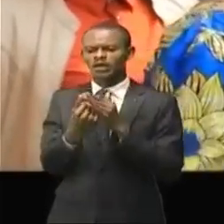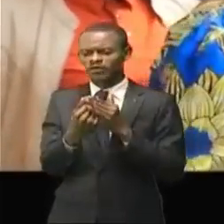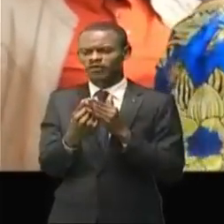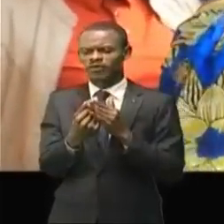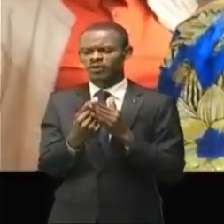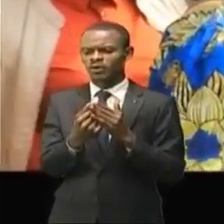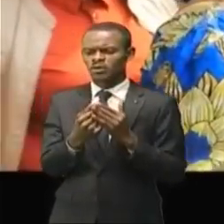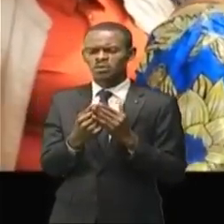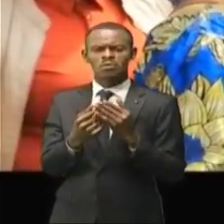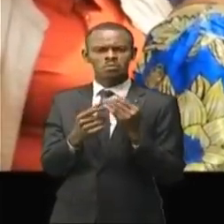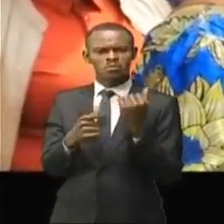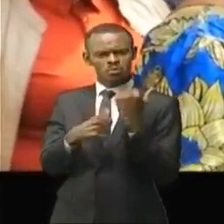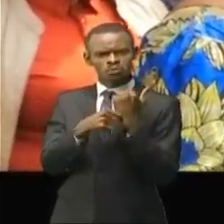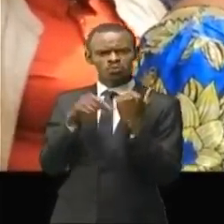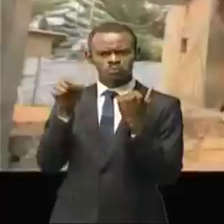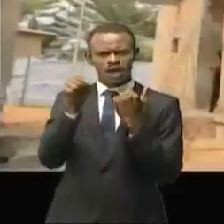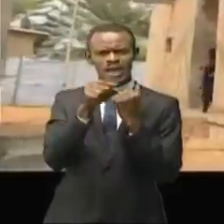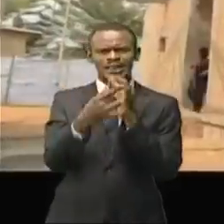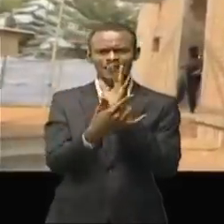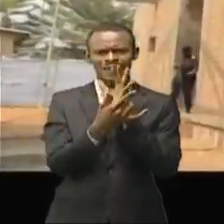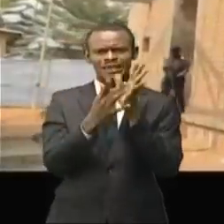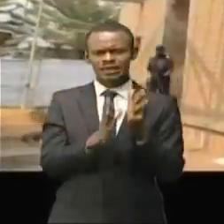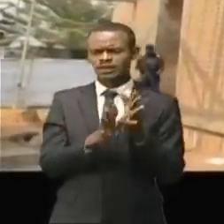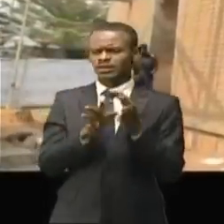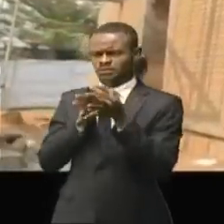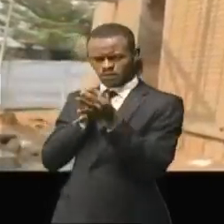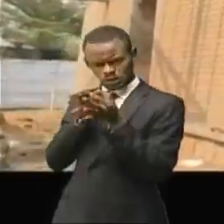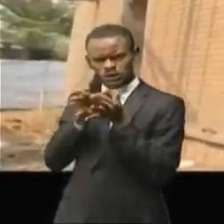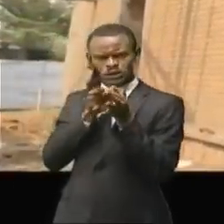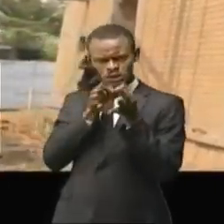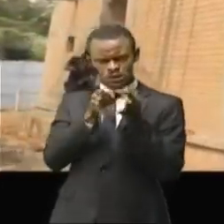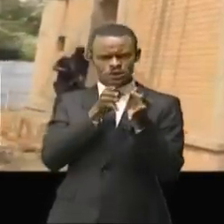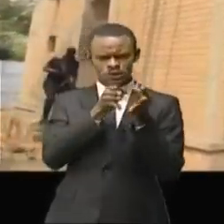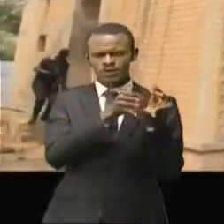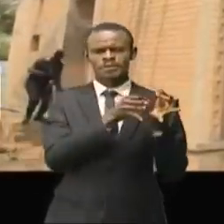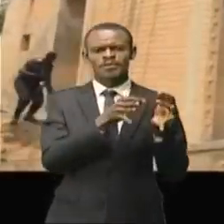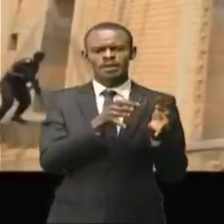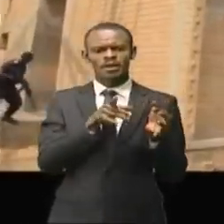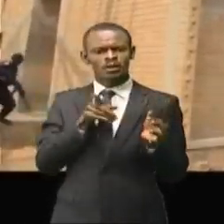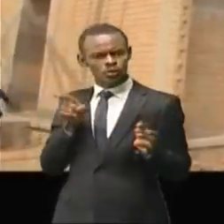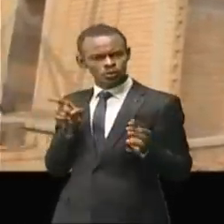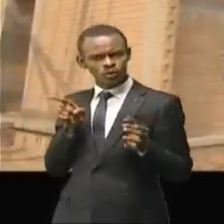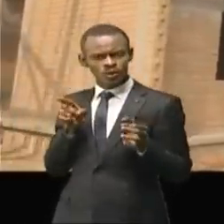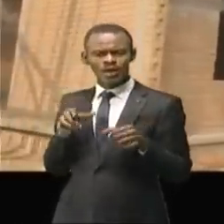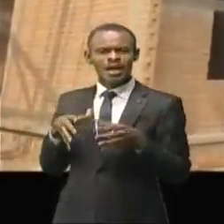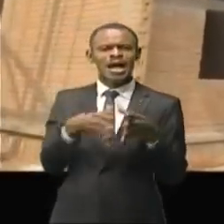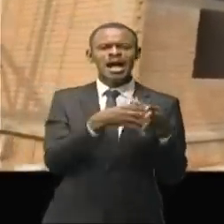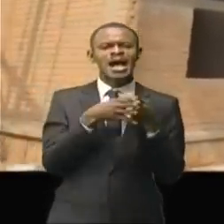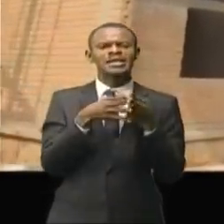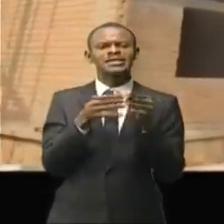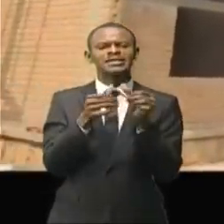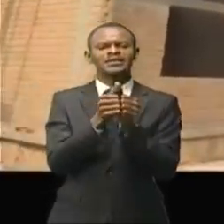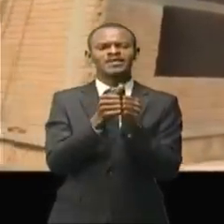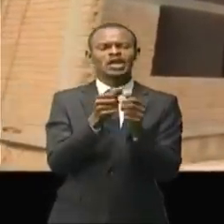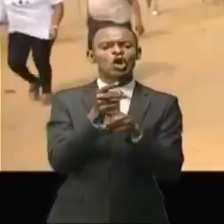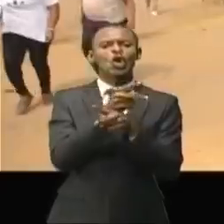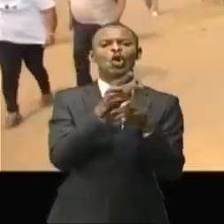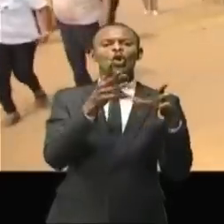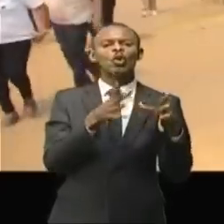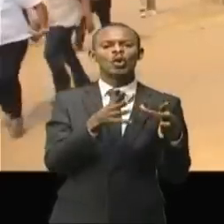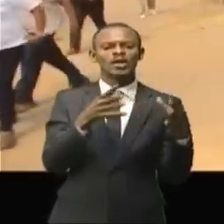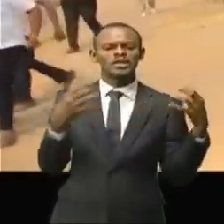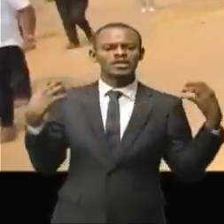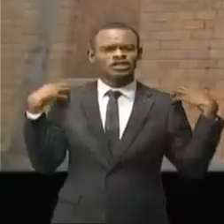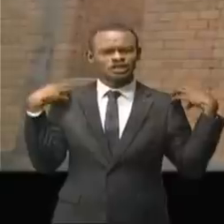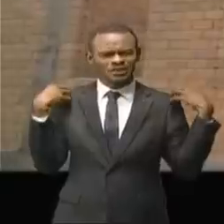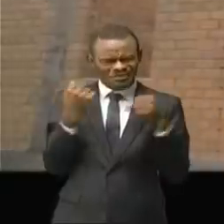du gouvernement Jean-Michel Saint-Malo Condé accompagné de à la longueur coordonnateur de la CFF agence d'exécution